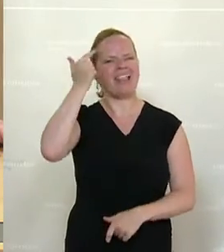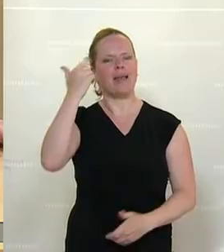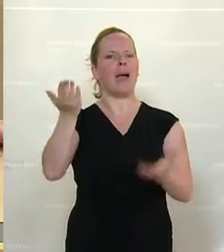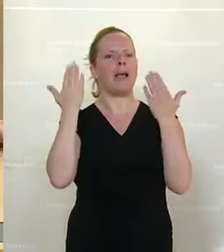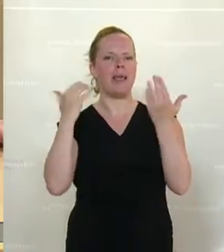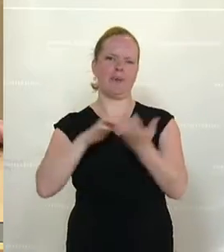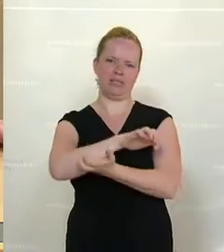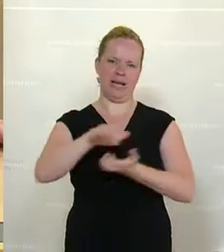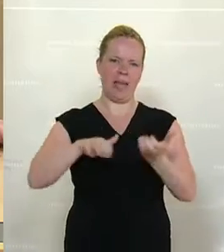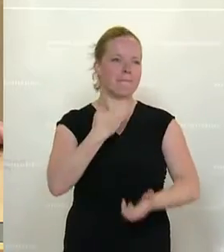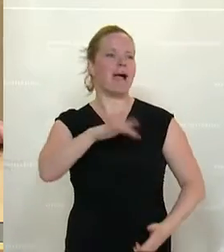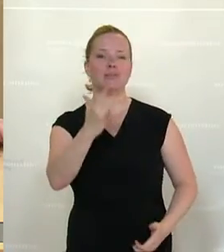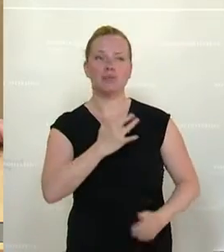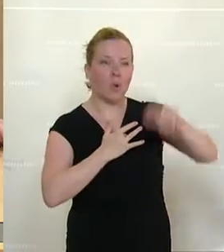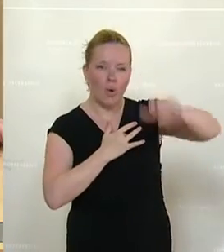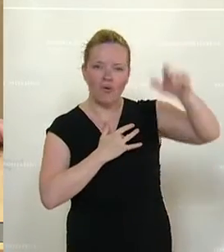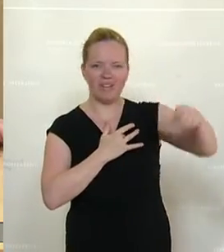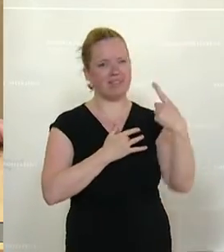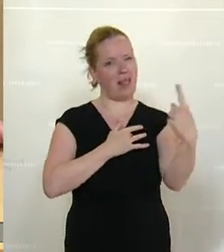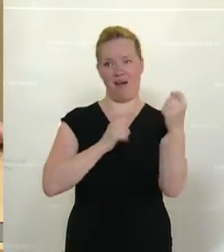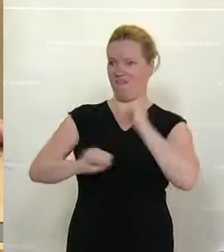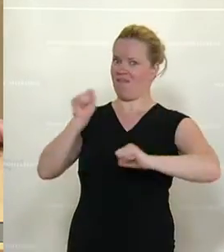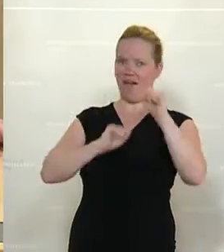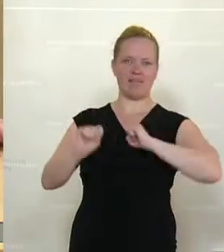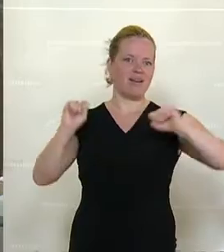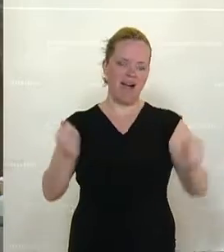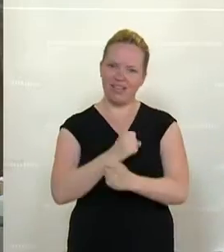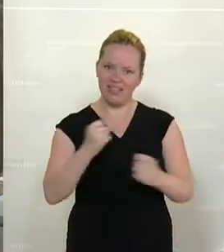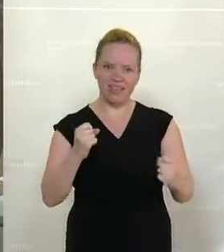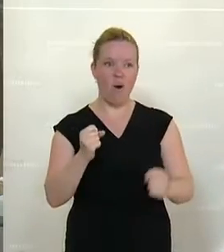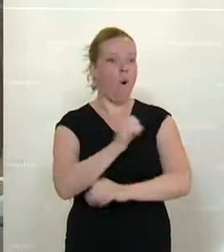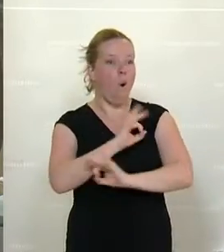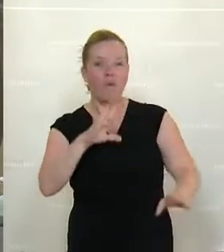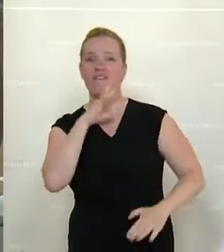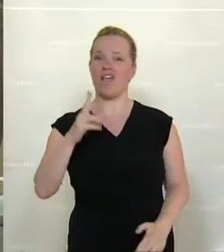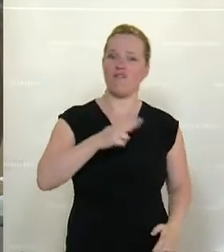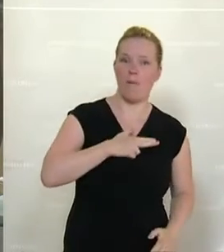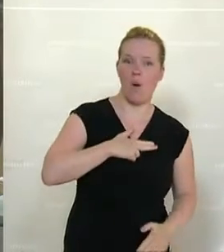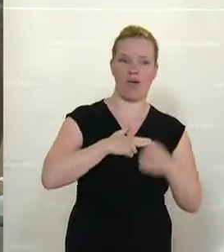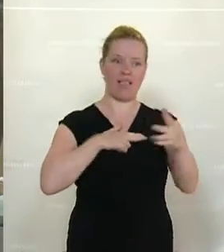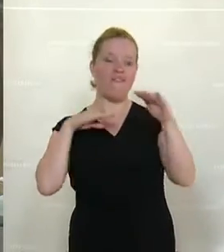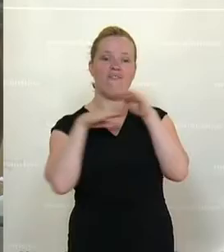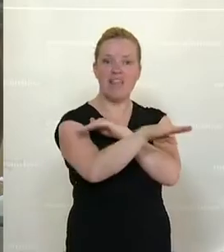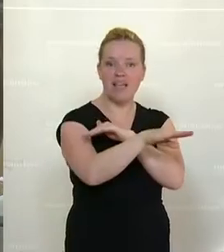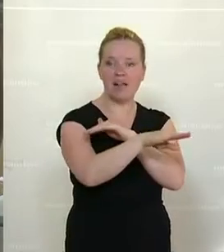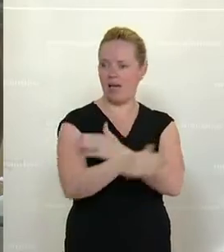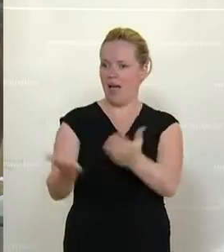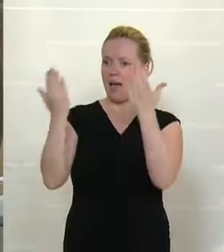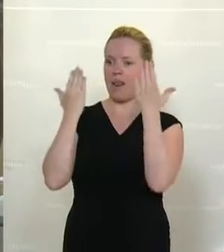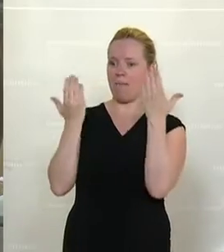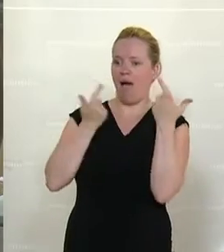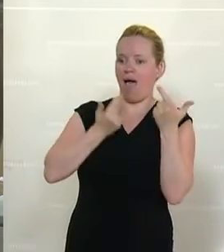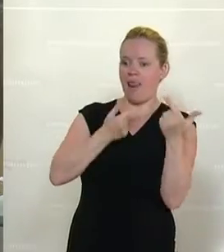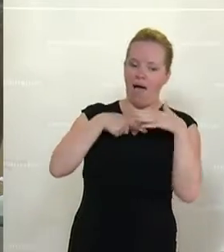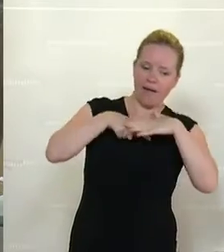all jene am härtesten trifft, die sich nicht dagegen wehren können, jene ohne viel Vermögen, die nicht fliehen können in die von der Klimaanlage